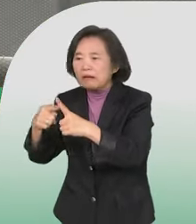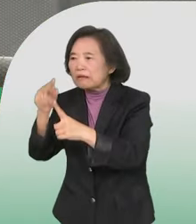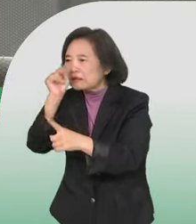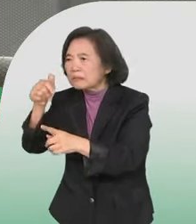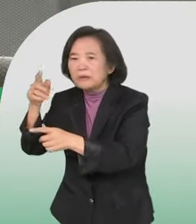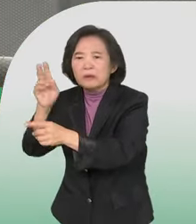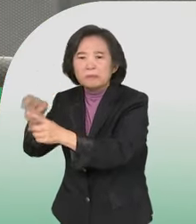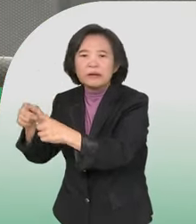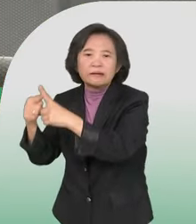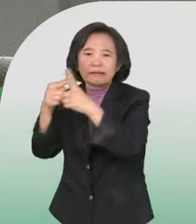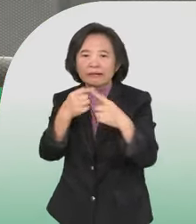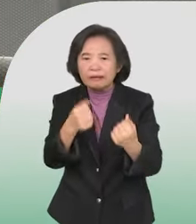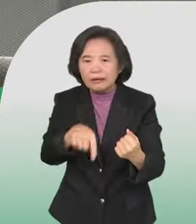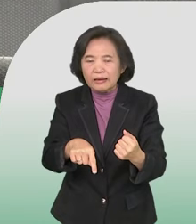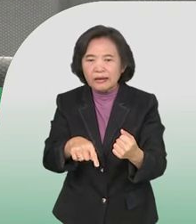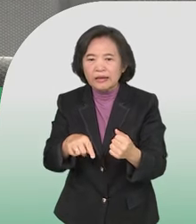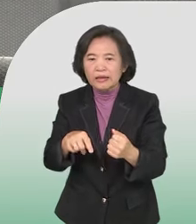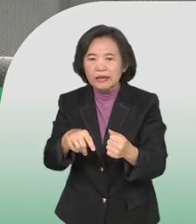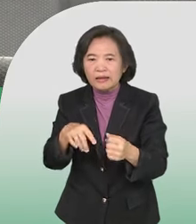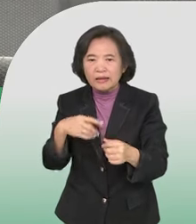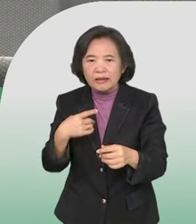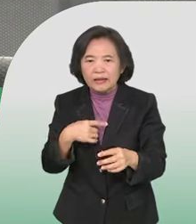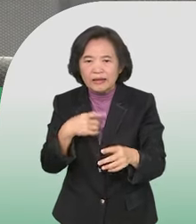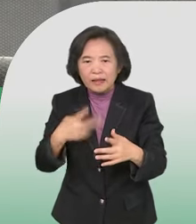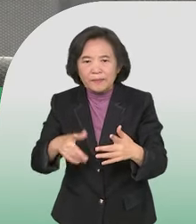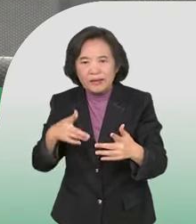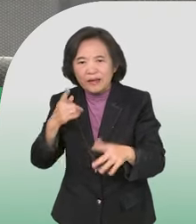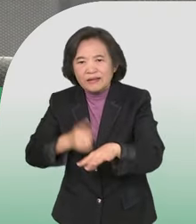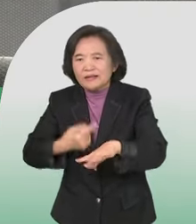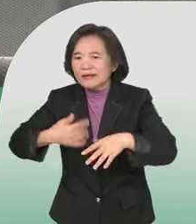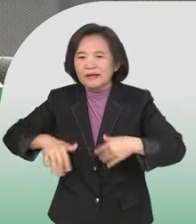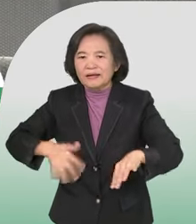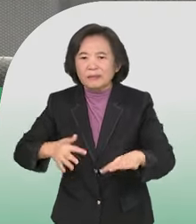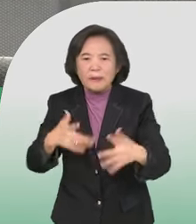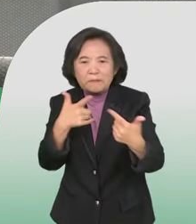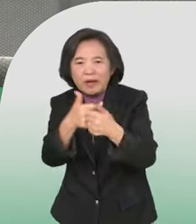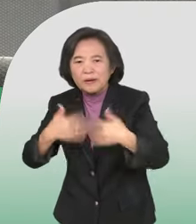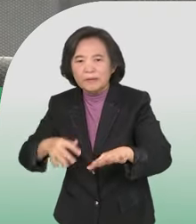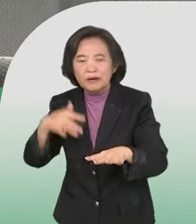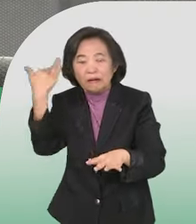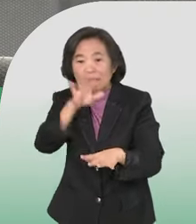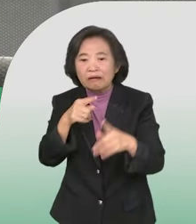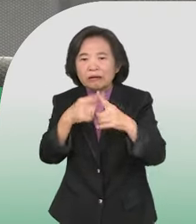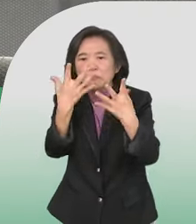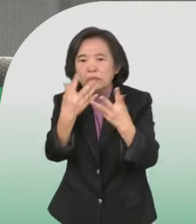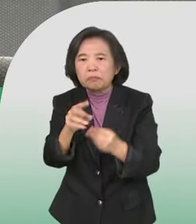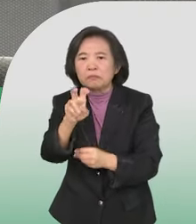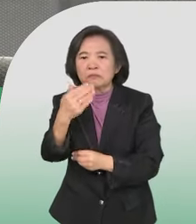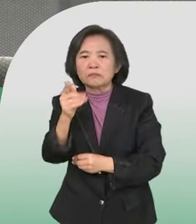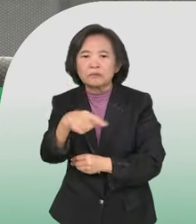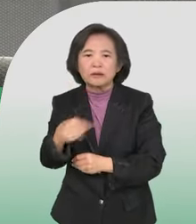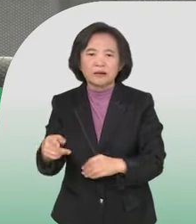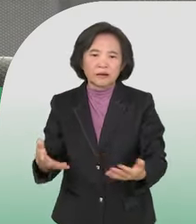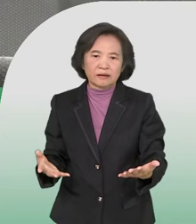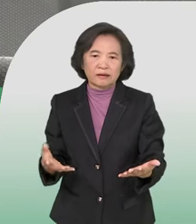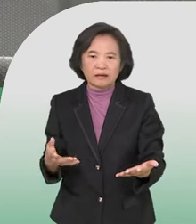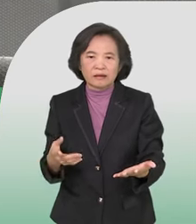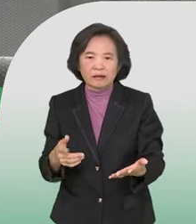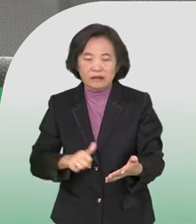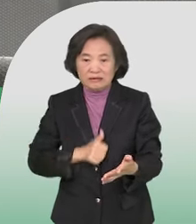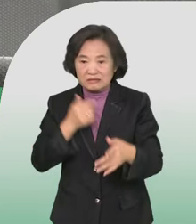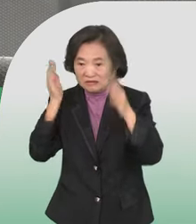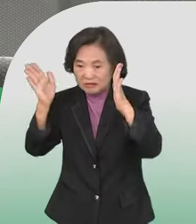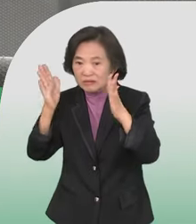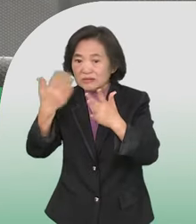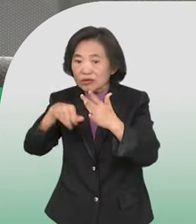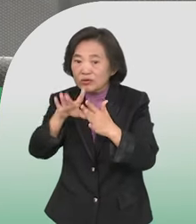初来乍到，可能也还没有磨合上去，然后就掉到29人，所以其实有没有正式